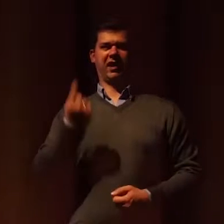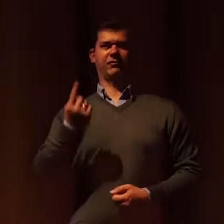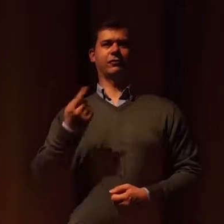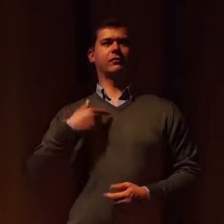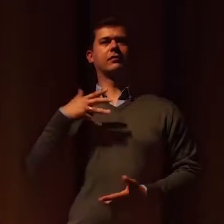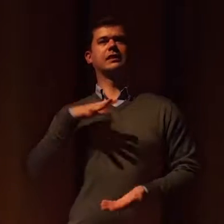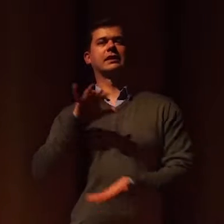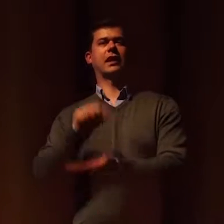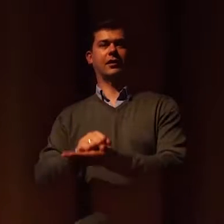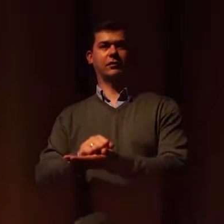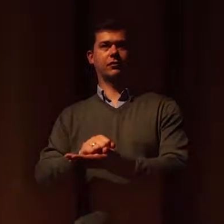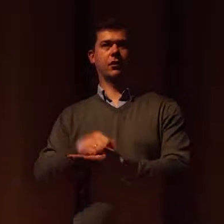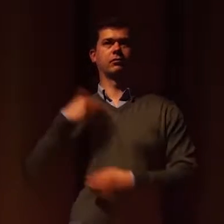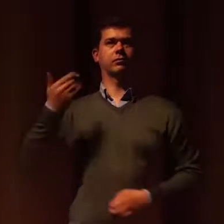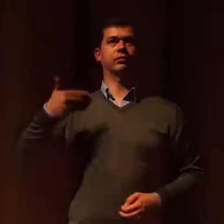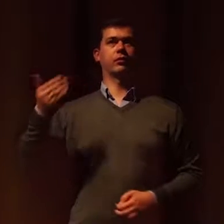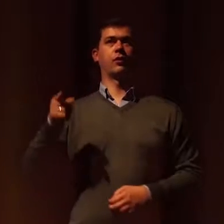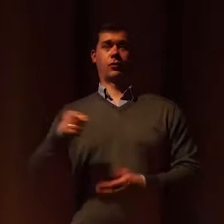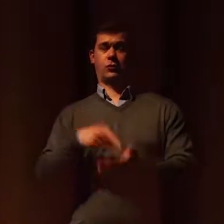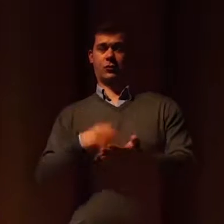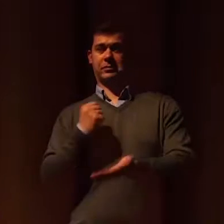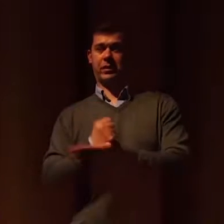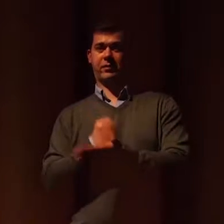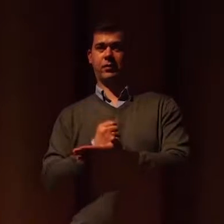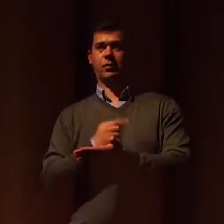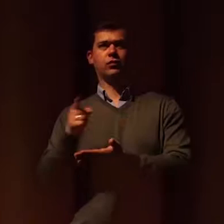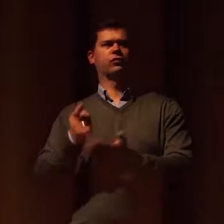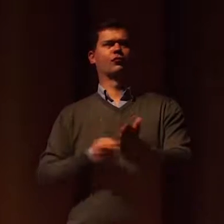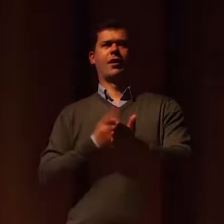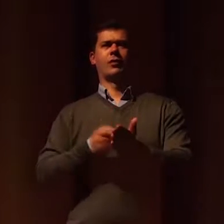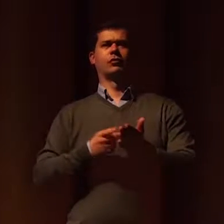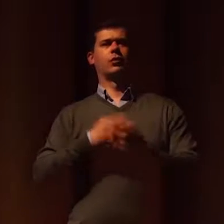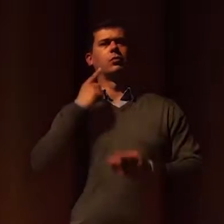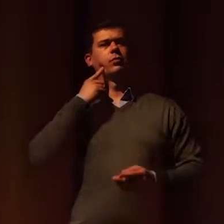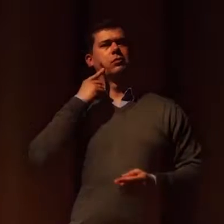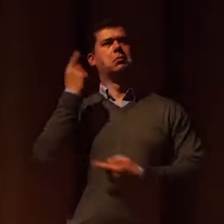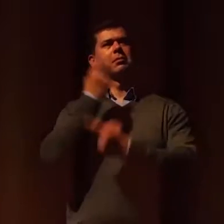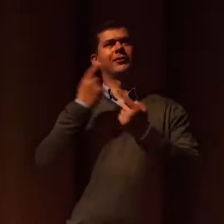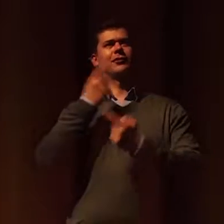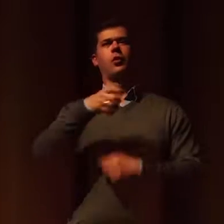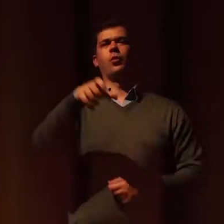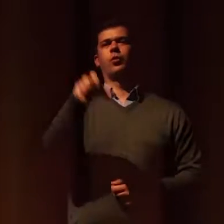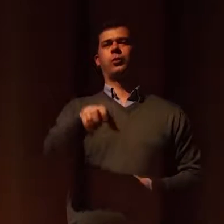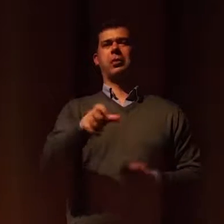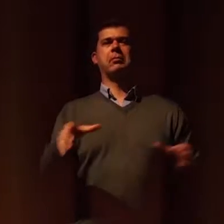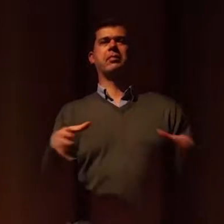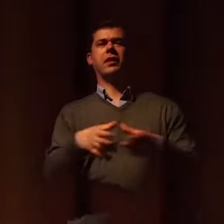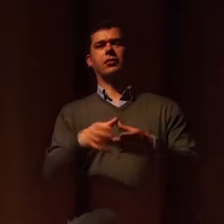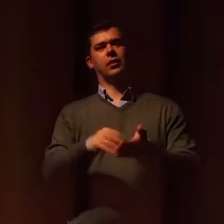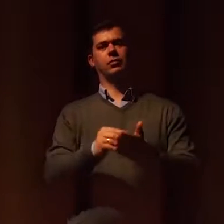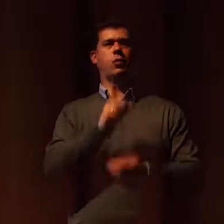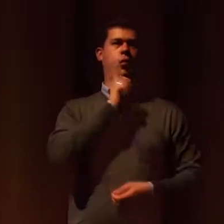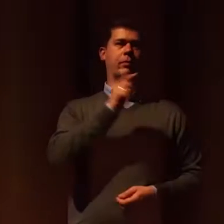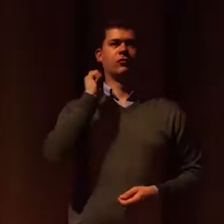zajęcia na ten temat dotyczyły nie tego o czym najczęściej się mówi mówiąc o mnie Czyli nie różnic płci